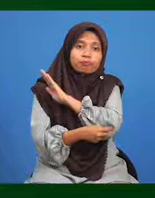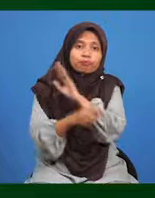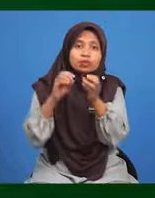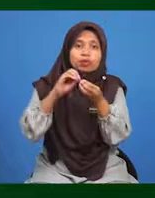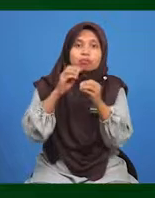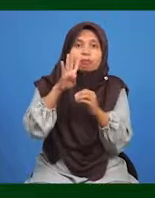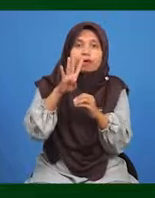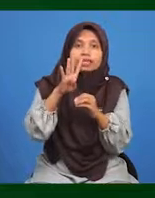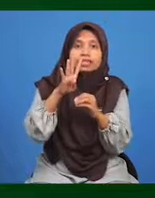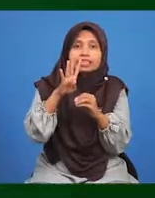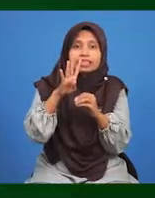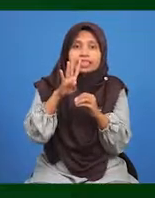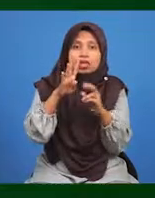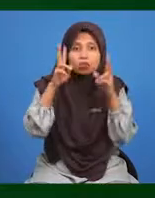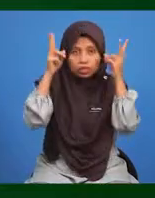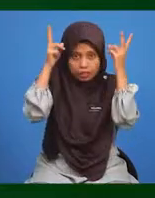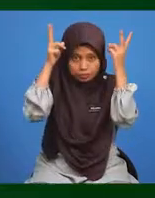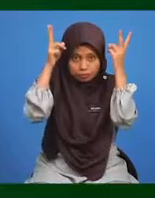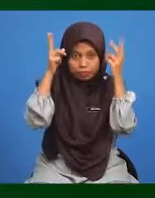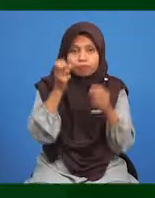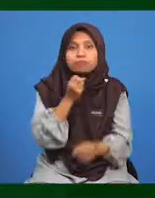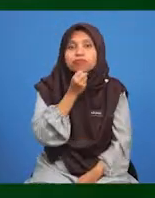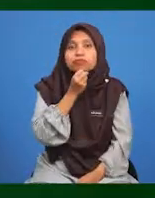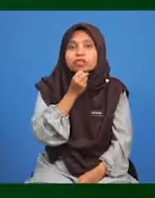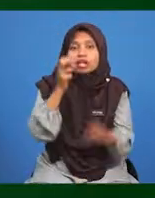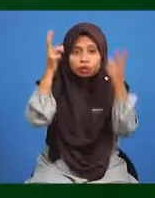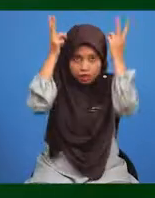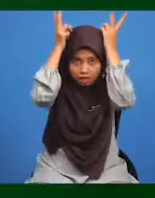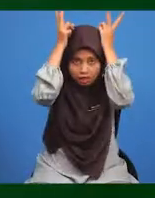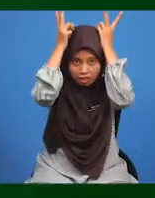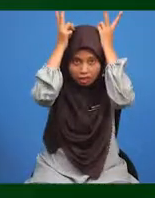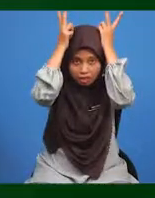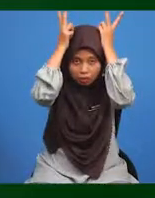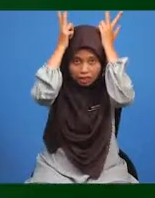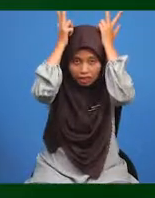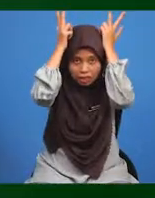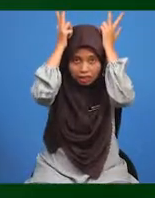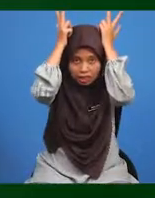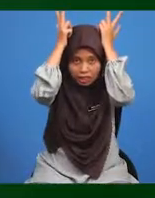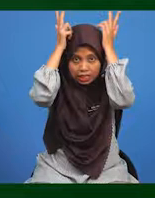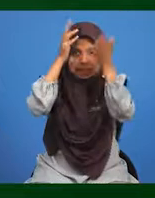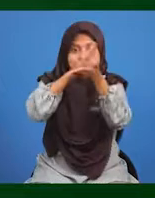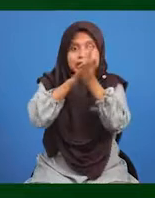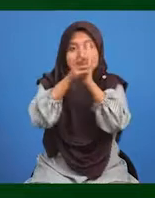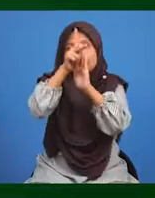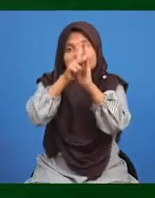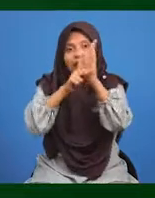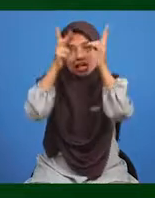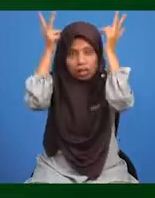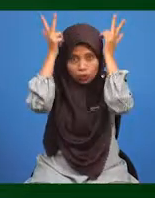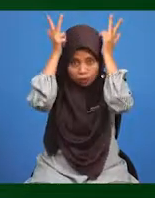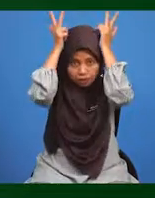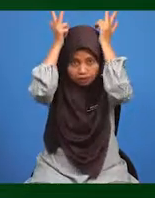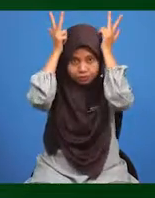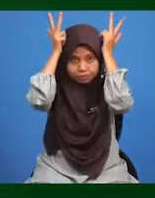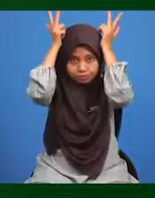Keempat, perkataan kuda. Perkataan kuda akan menjadi kekuda. Dan